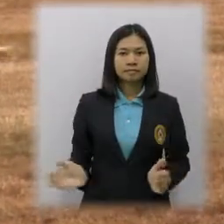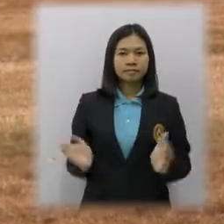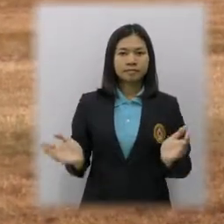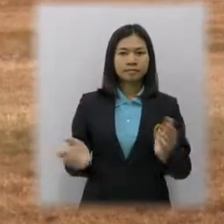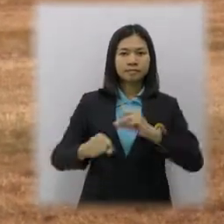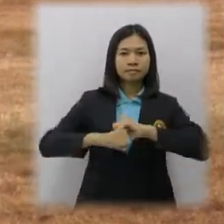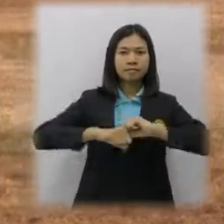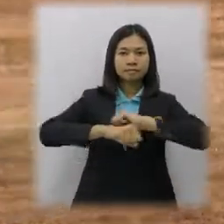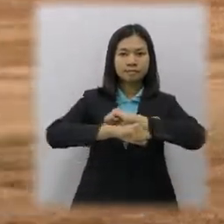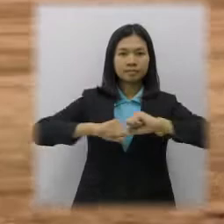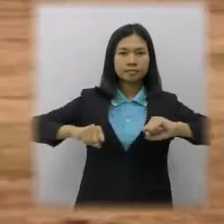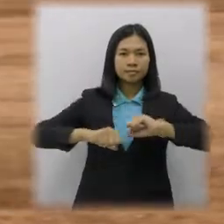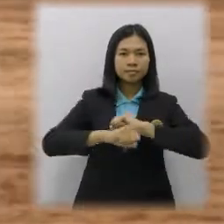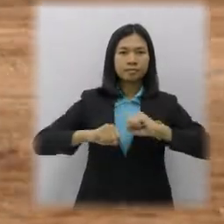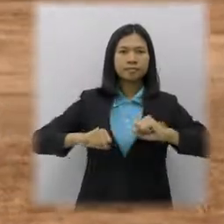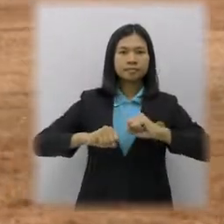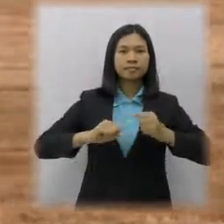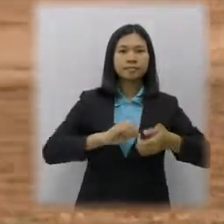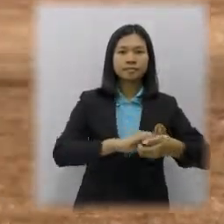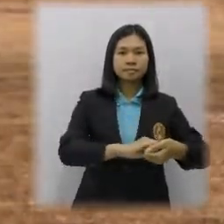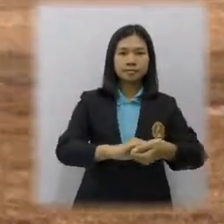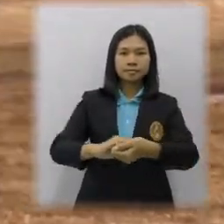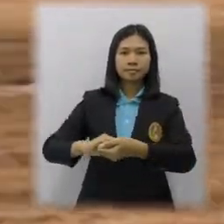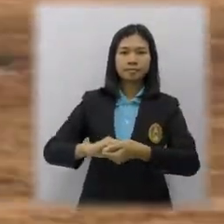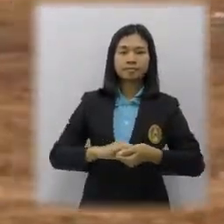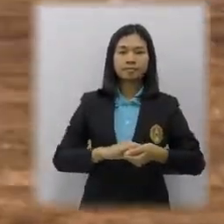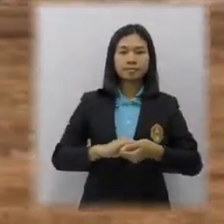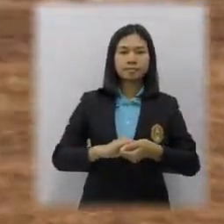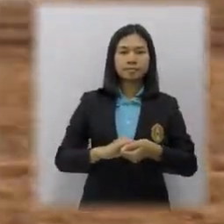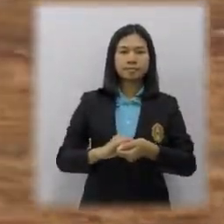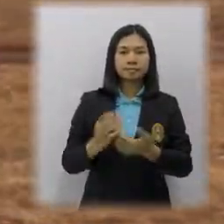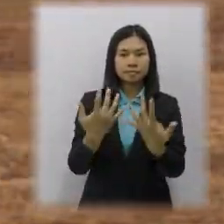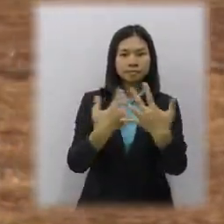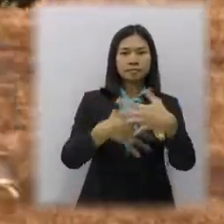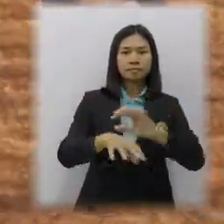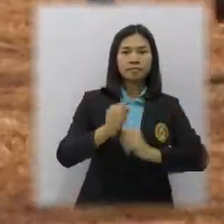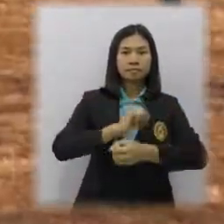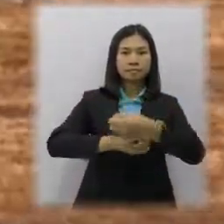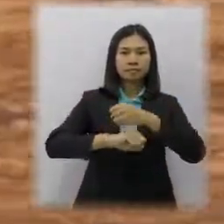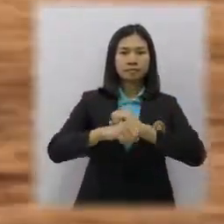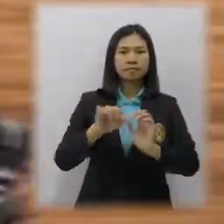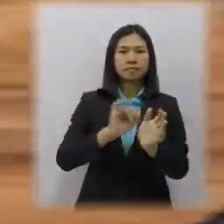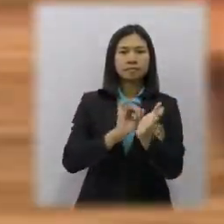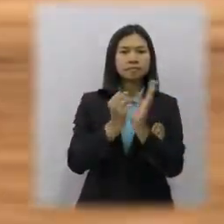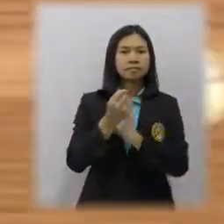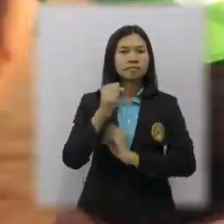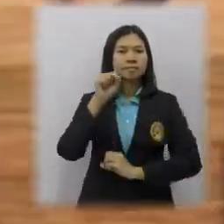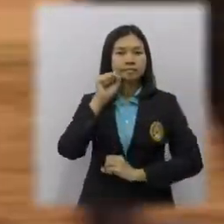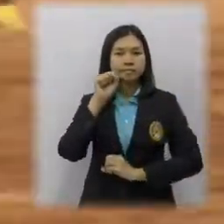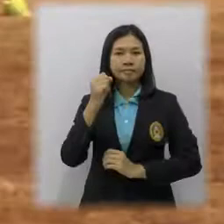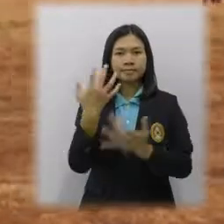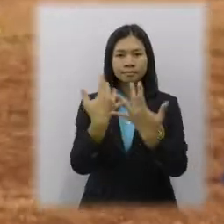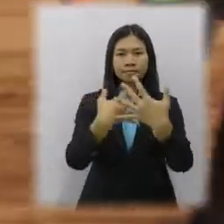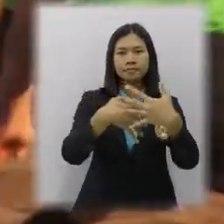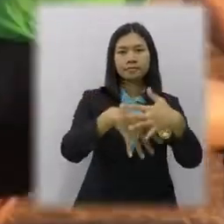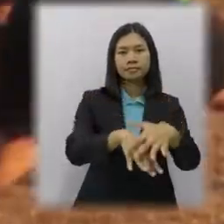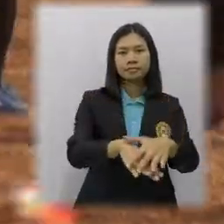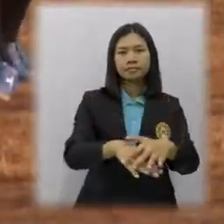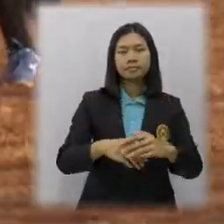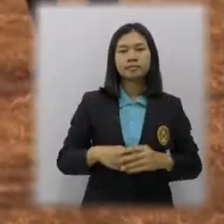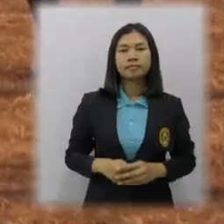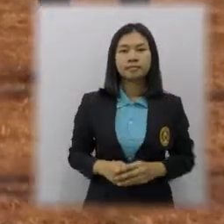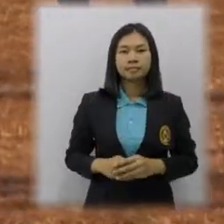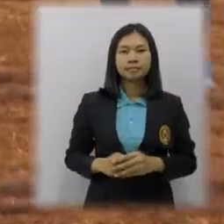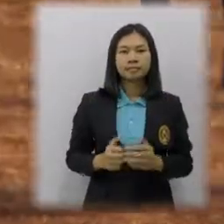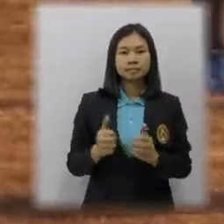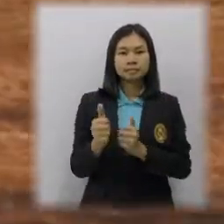ส่งเสริมการออกกำลังกายสร้างมิตรภาพบูรณาการความร่วมมือในการปฏิบัติงานในพื้นที่จังหวัดสกลนครร่วมกัน